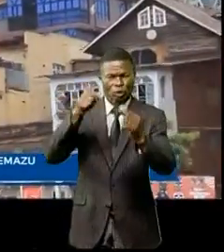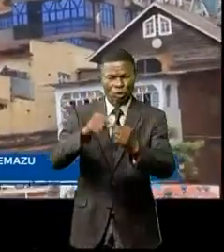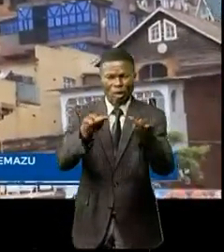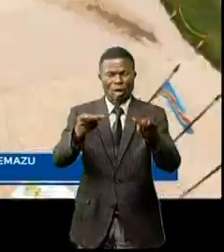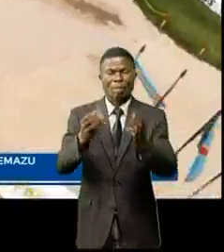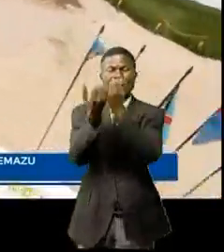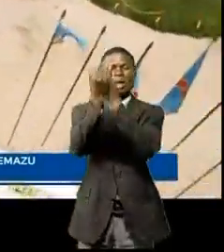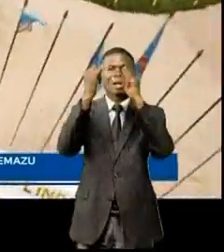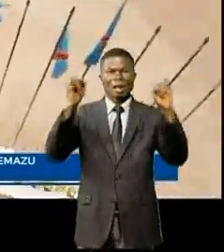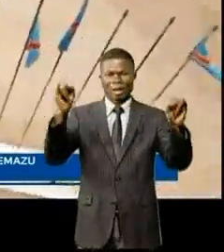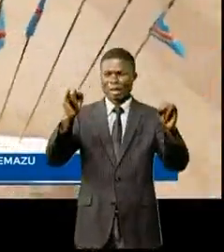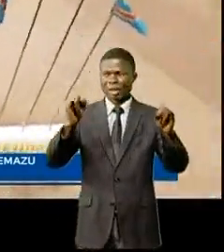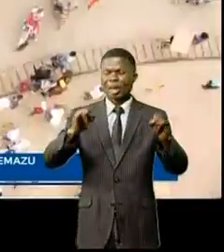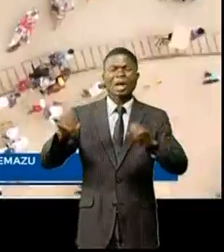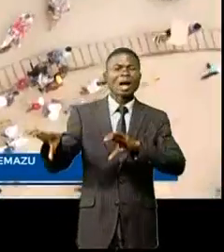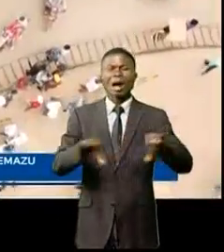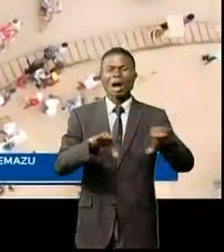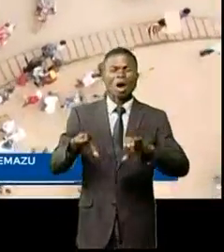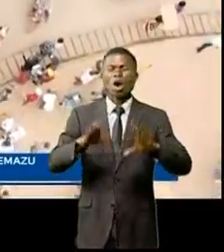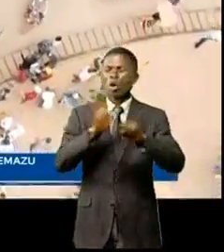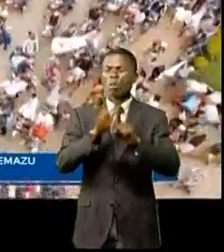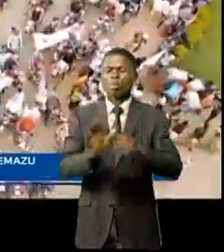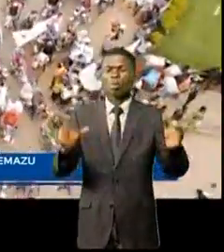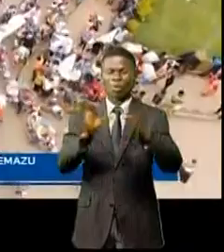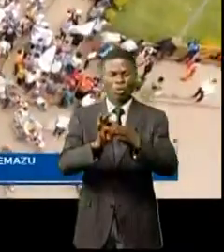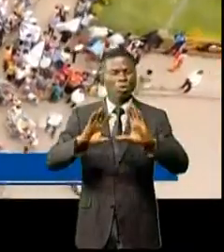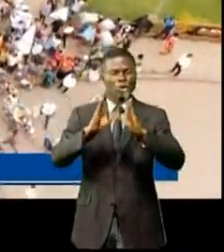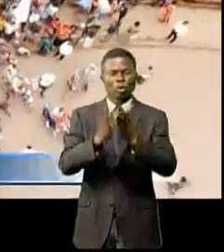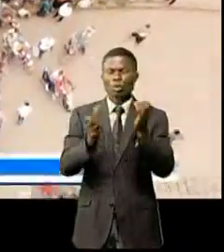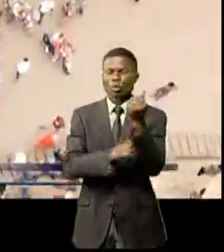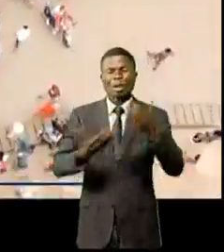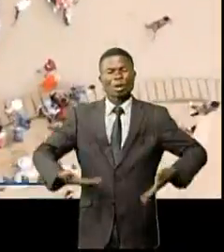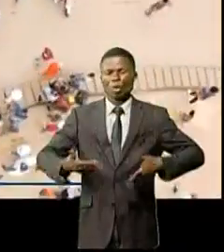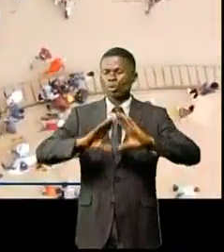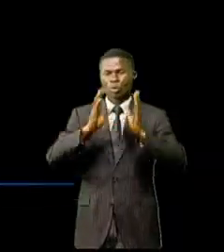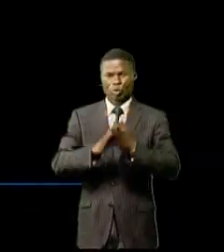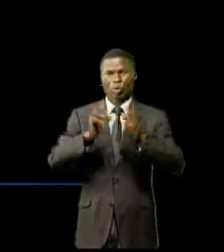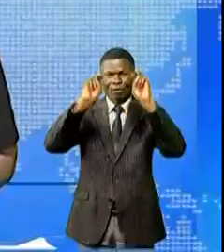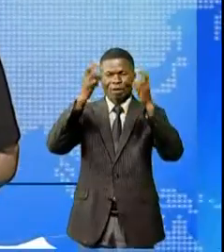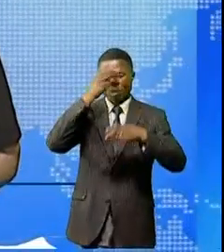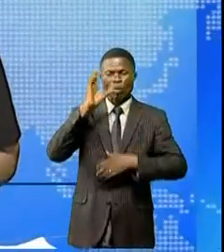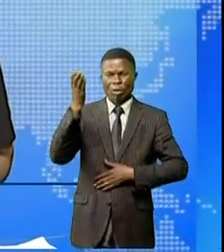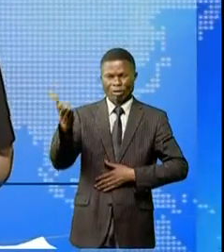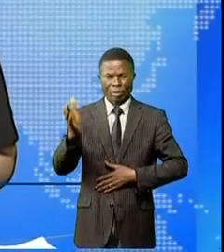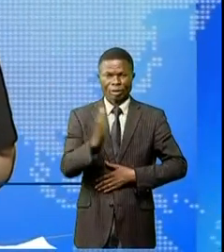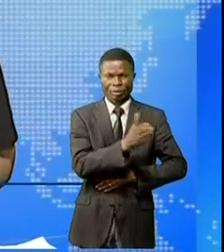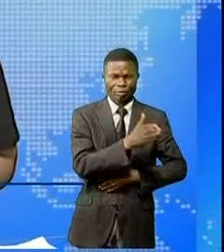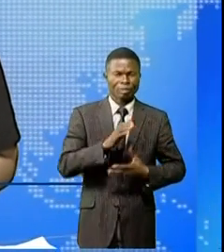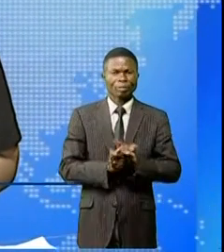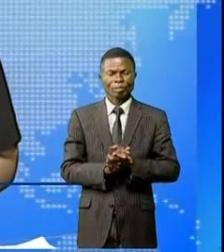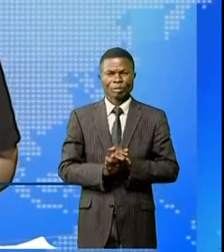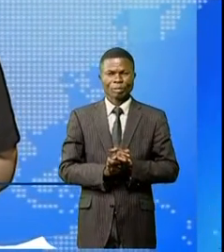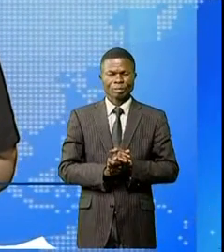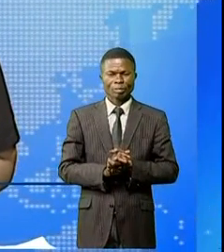une démonstration parfaite de la communion entre François Roubota et la population de Bukavu. Parlons cette fois-ci